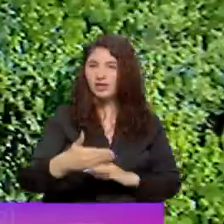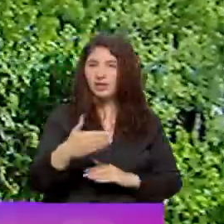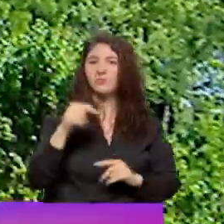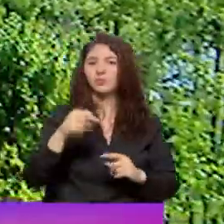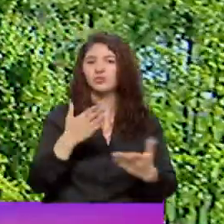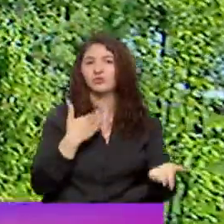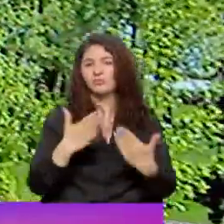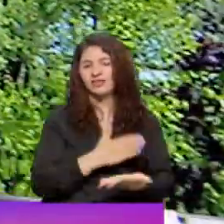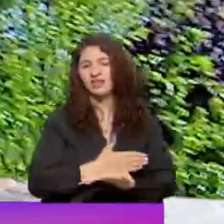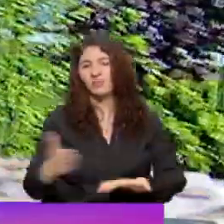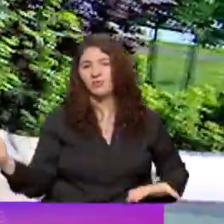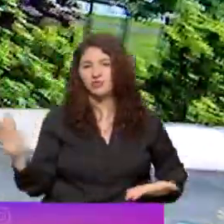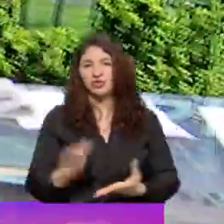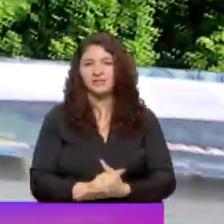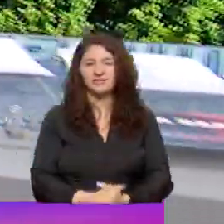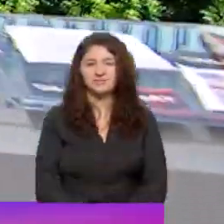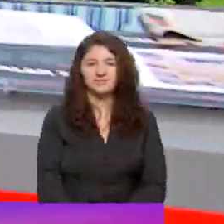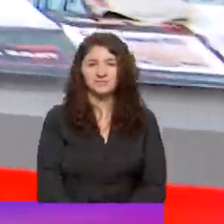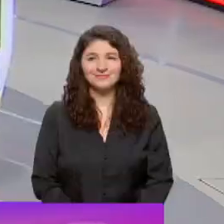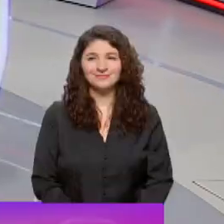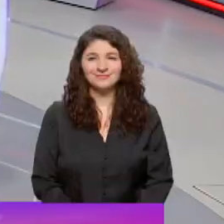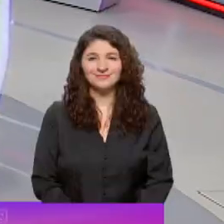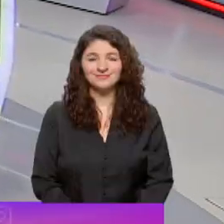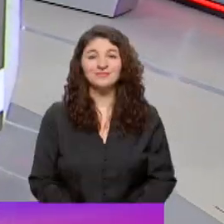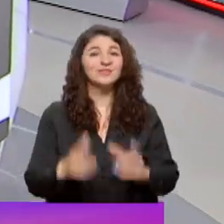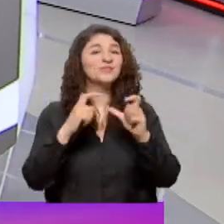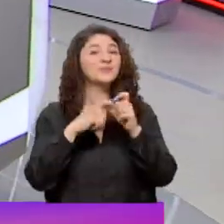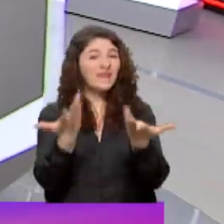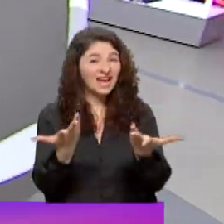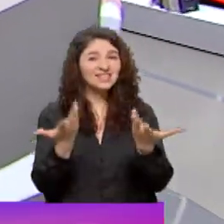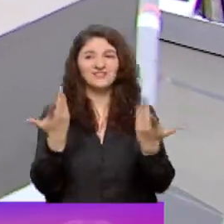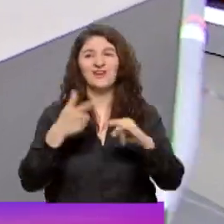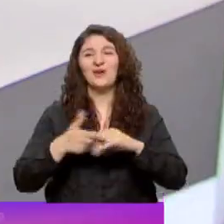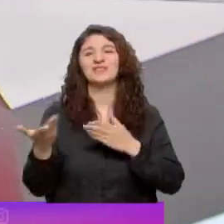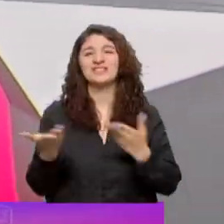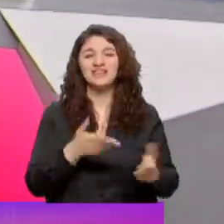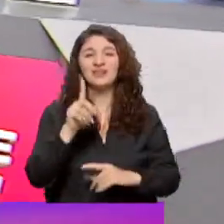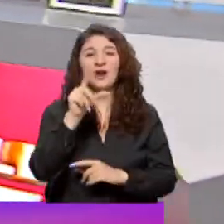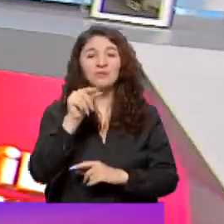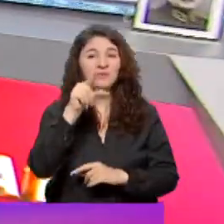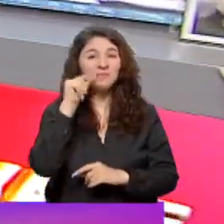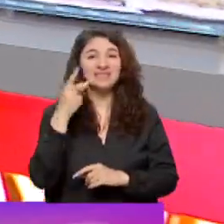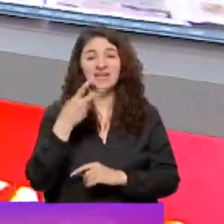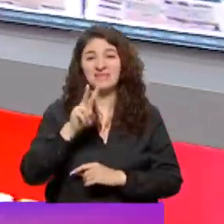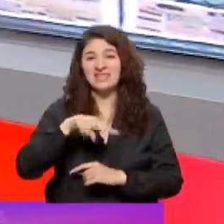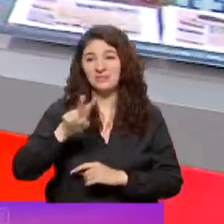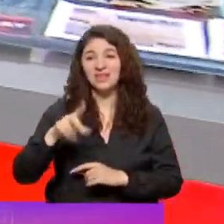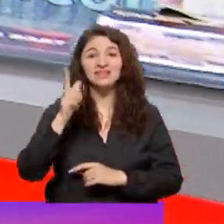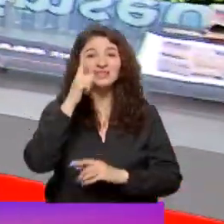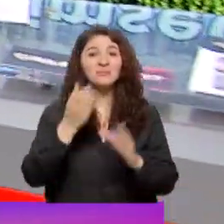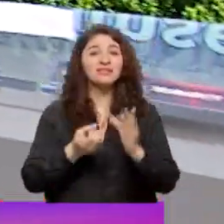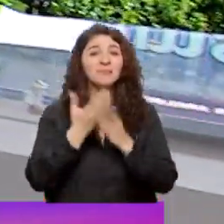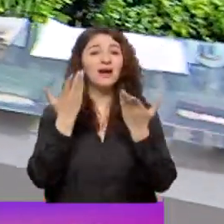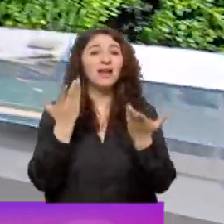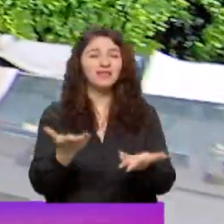Sonra bu Sohbet devam edecek Günaydın ve hoş geldiniz 11 Mayıs 2022